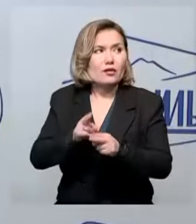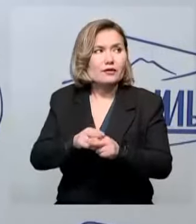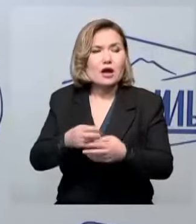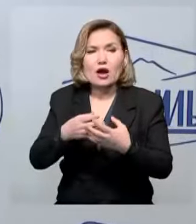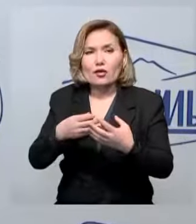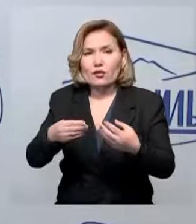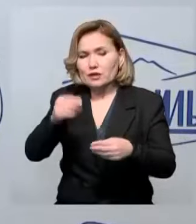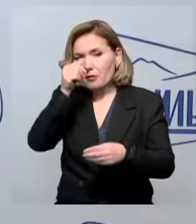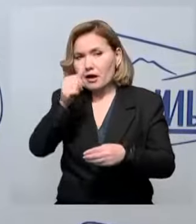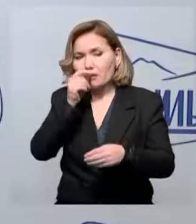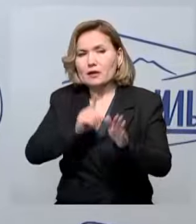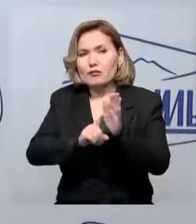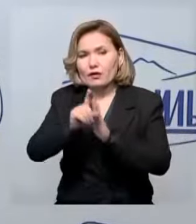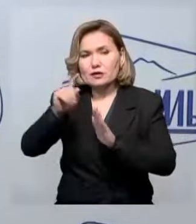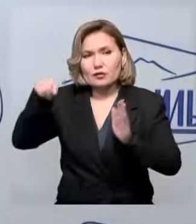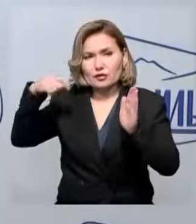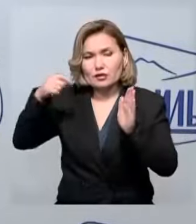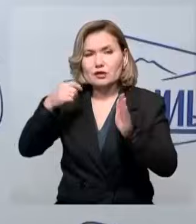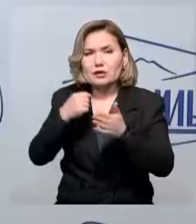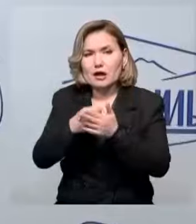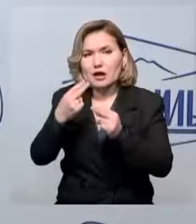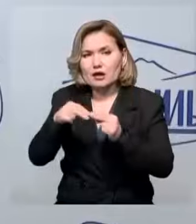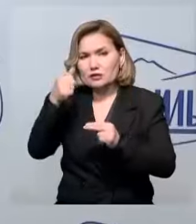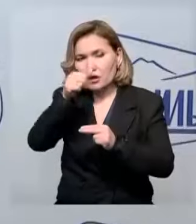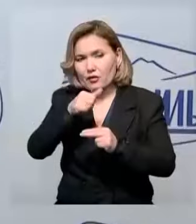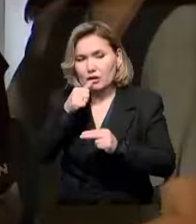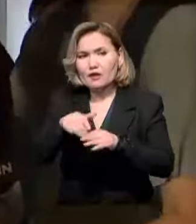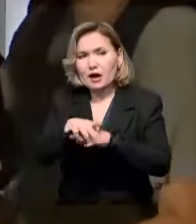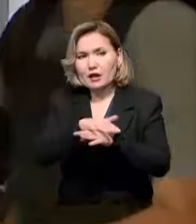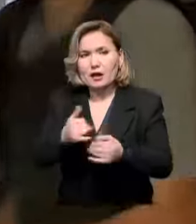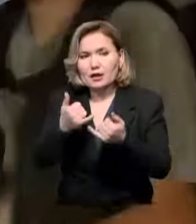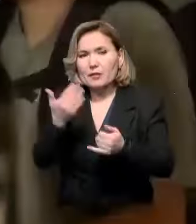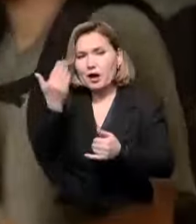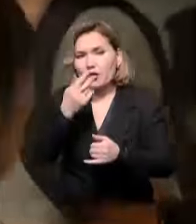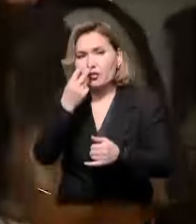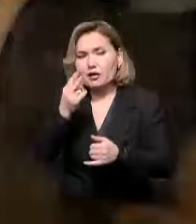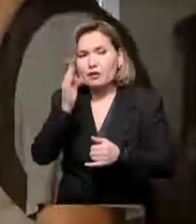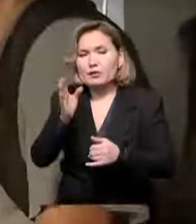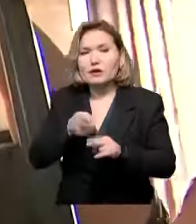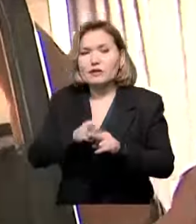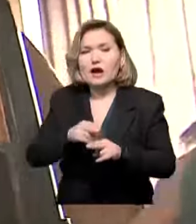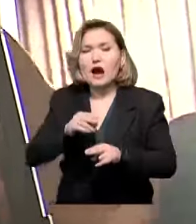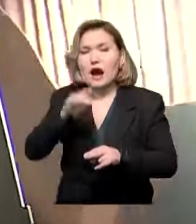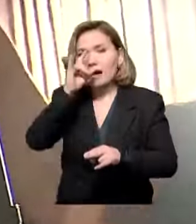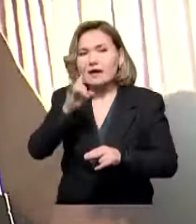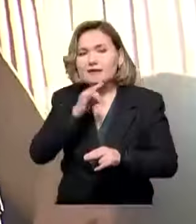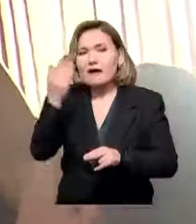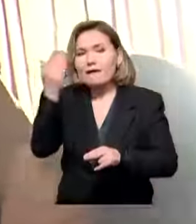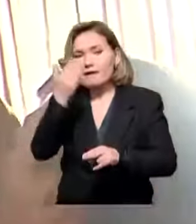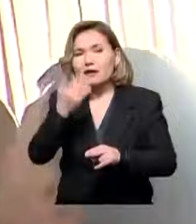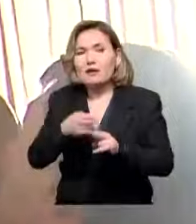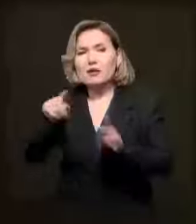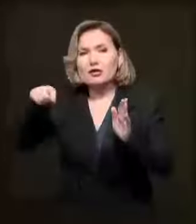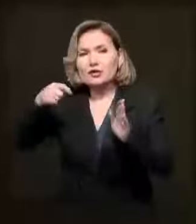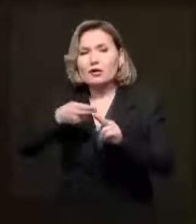көктемде түсірілім бастап кетеміз. Жылдың аяғына көрсетілімге қойып отырмыз. Қазақфильм киностудиясы түсірген, алайда сөреде қалып